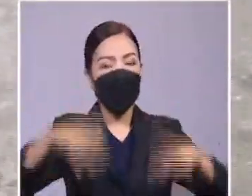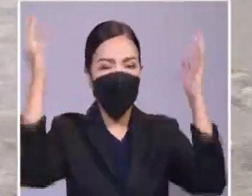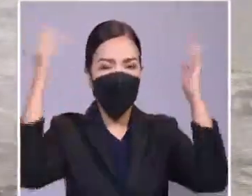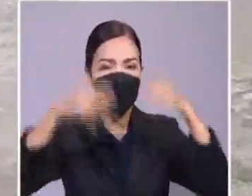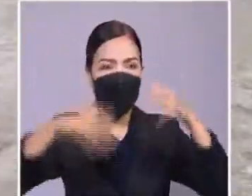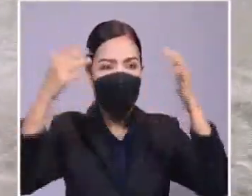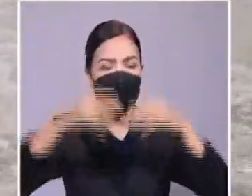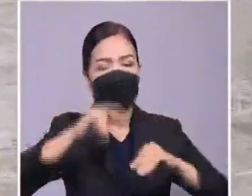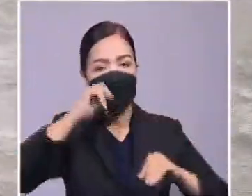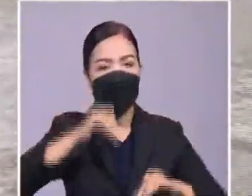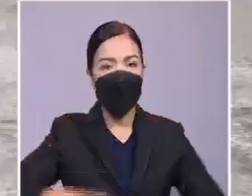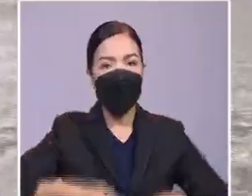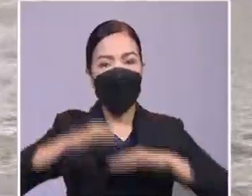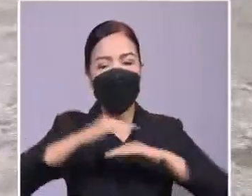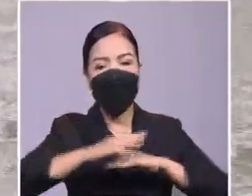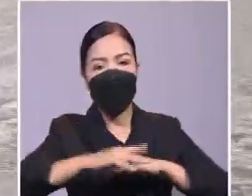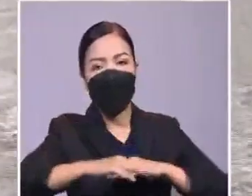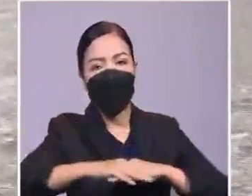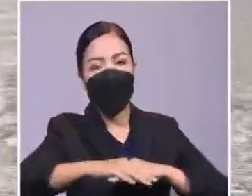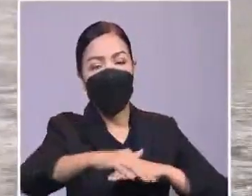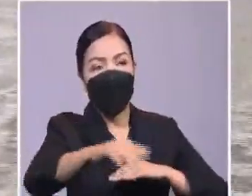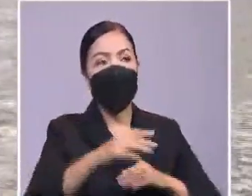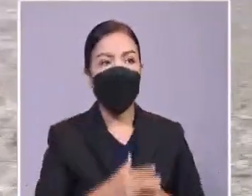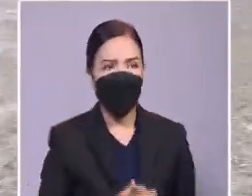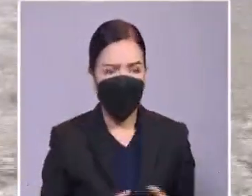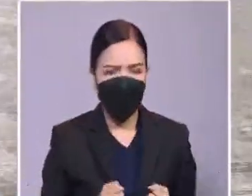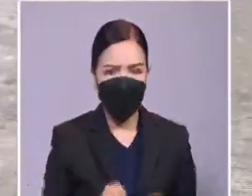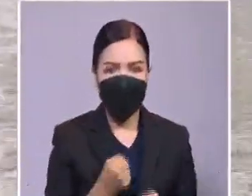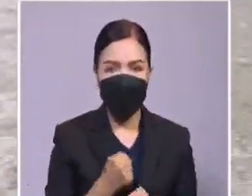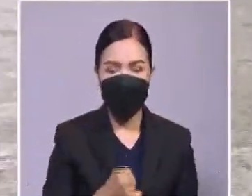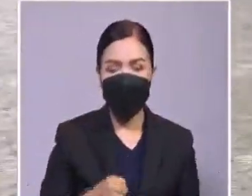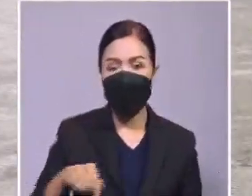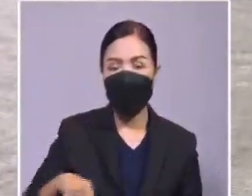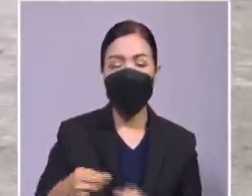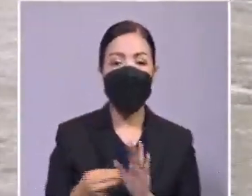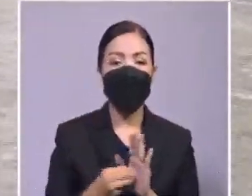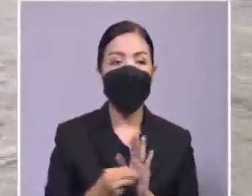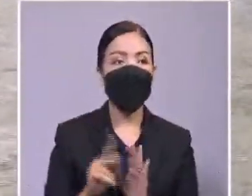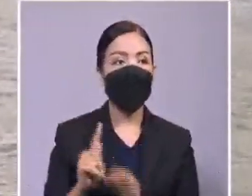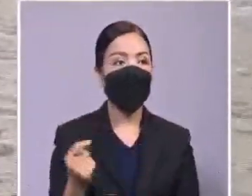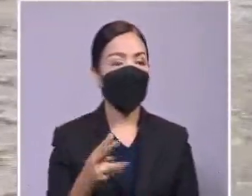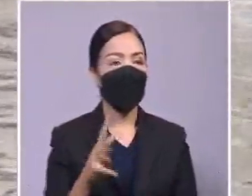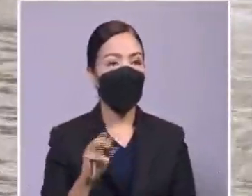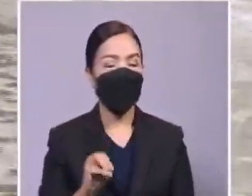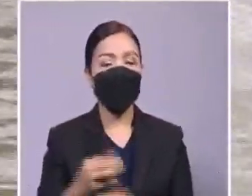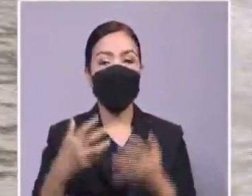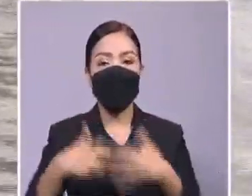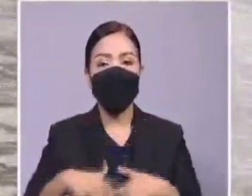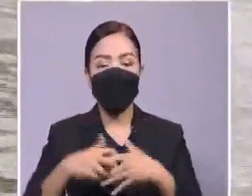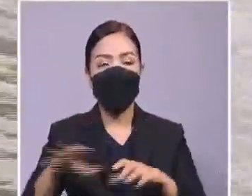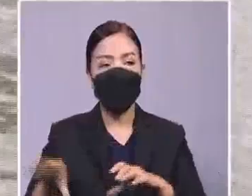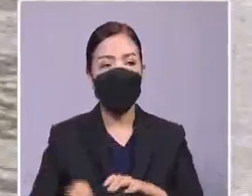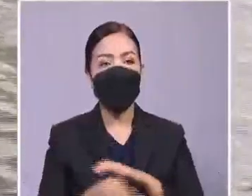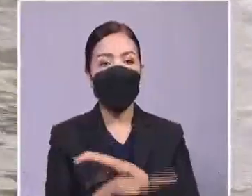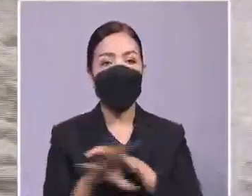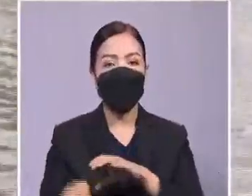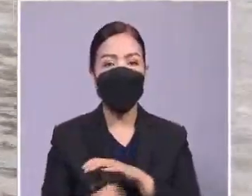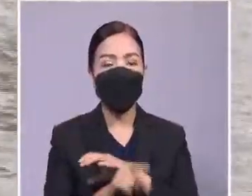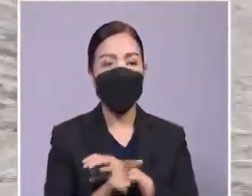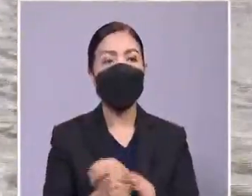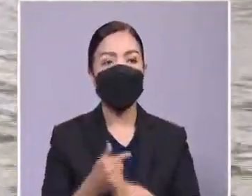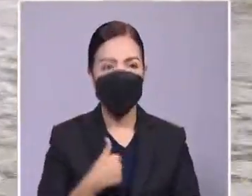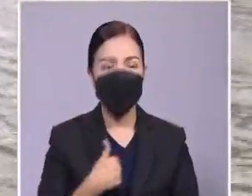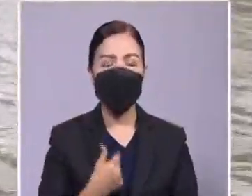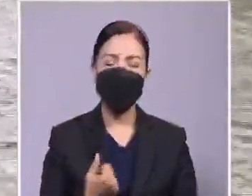น้ำท่วมขังแต่ว่าจากการพยายามระบายน้ำของกทมค่ะจากการติดตั้งเครื่องสูบน้ำทำให้ล่าสุดนะคะจากการที่